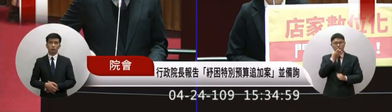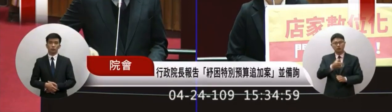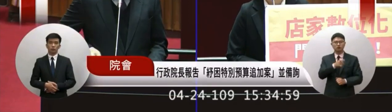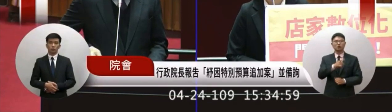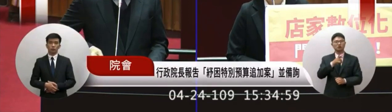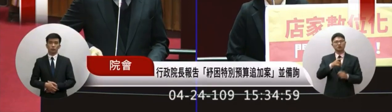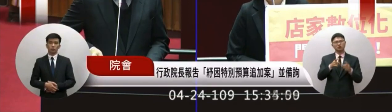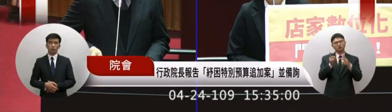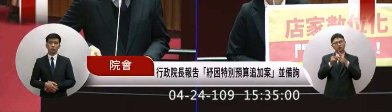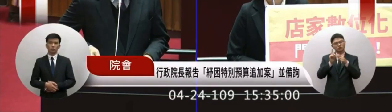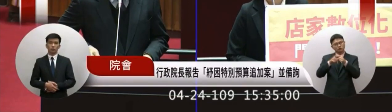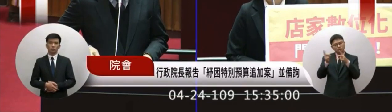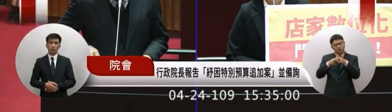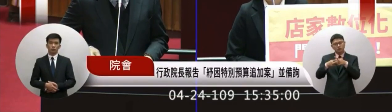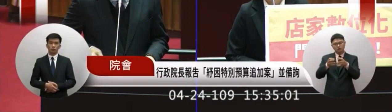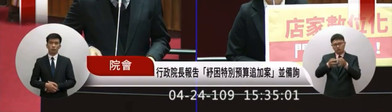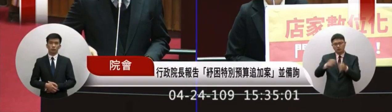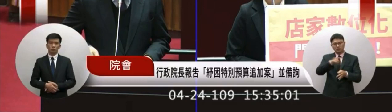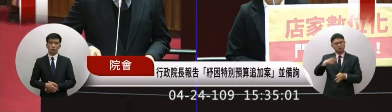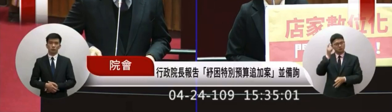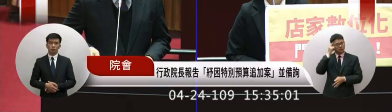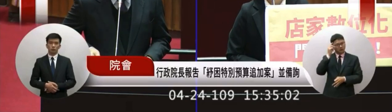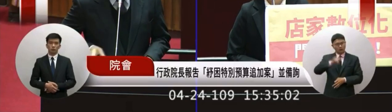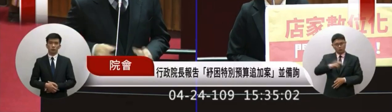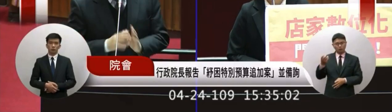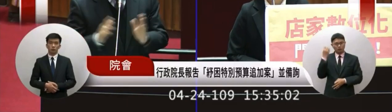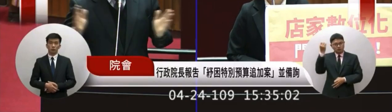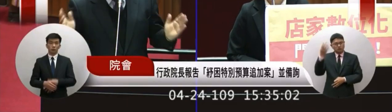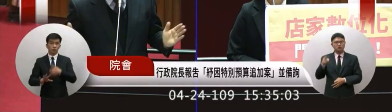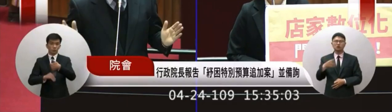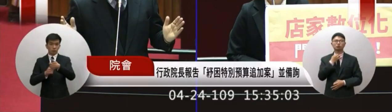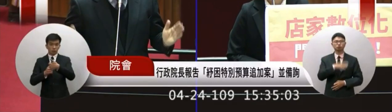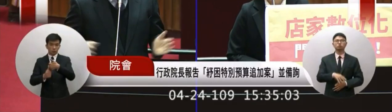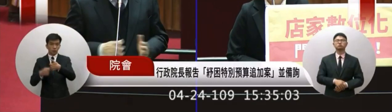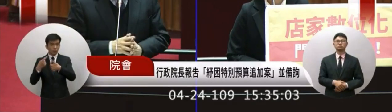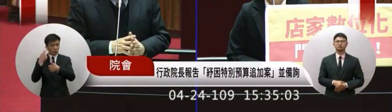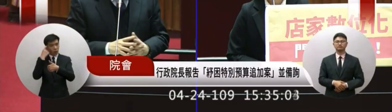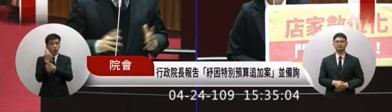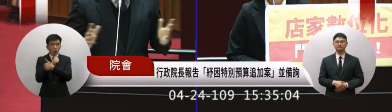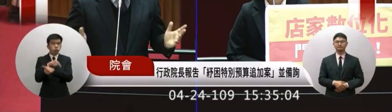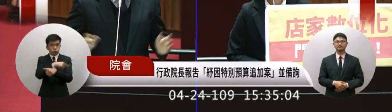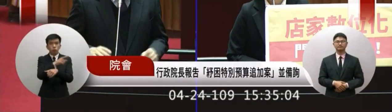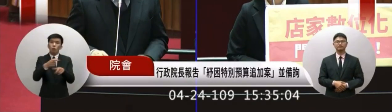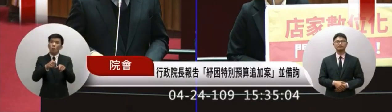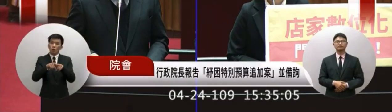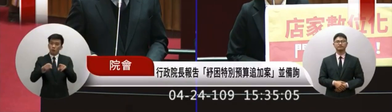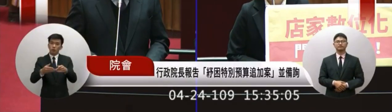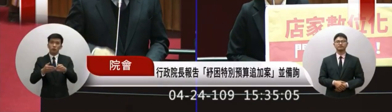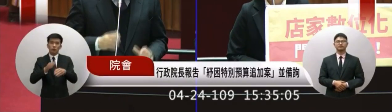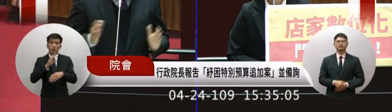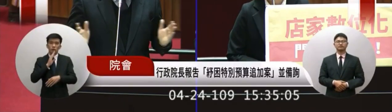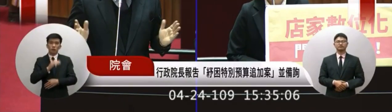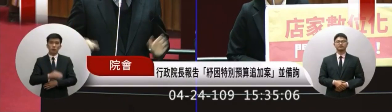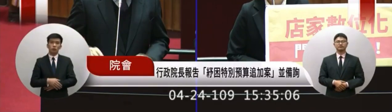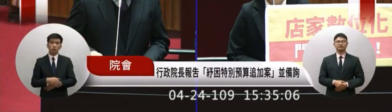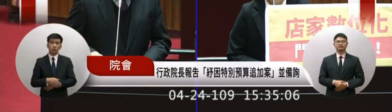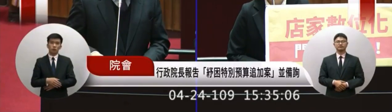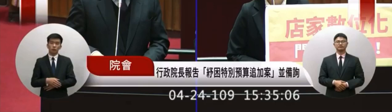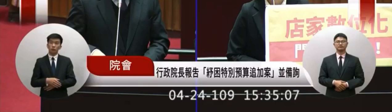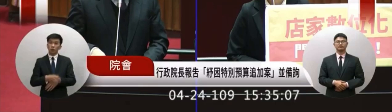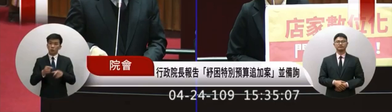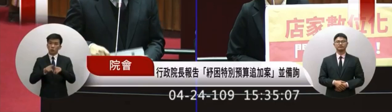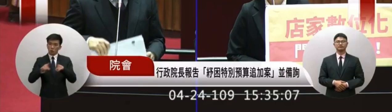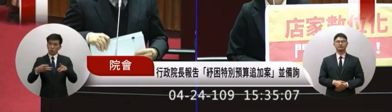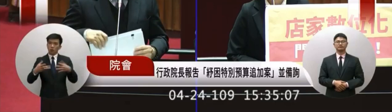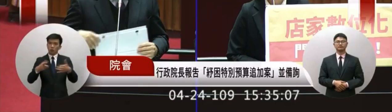型的店家，他其实的最大的顾虑，而不愿意转为数位化。 我连这个也要考虑公平性的问题的哈，这个也要考虑到